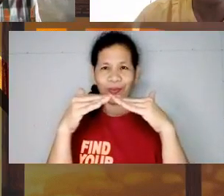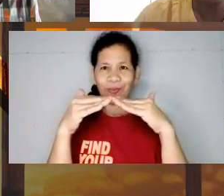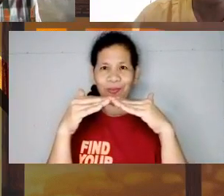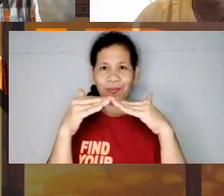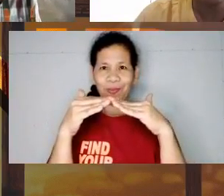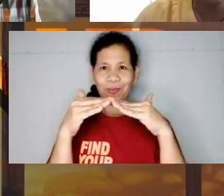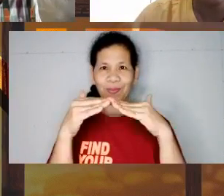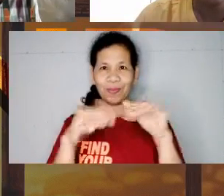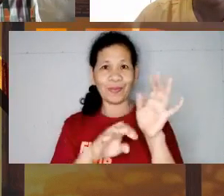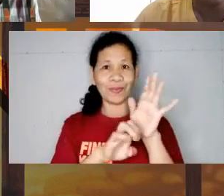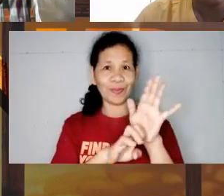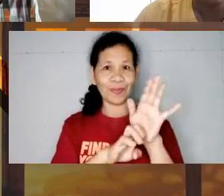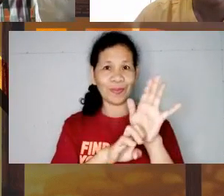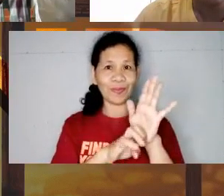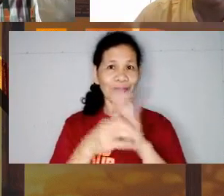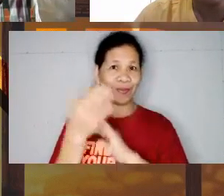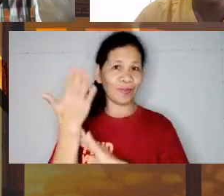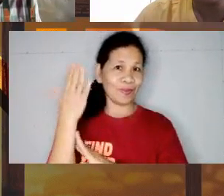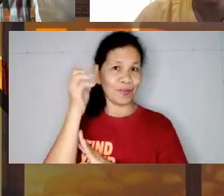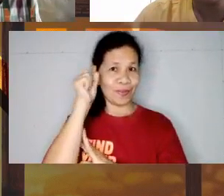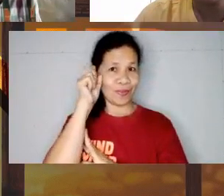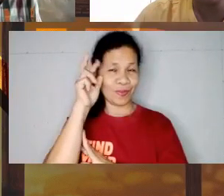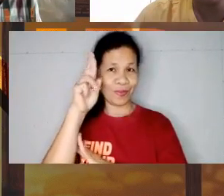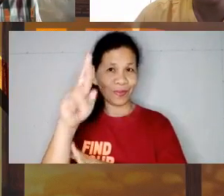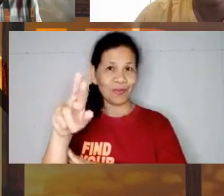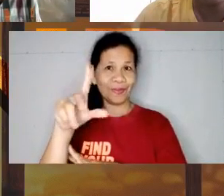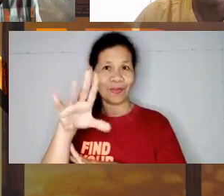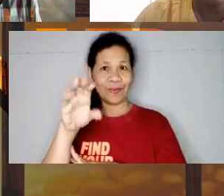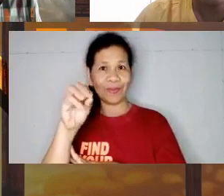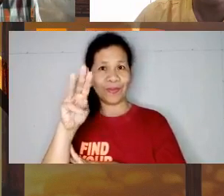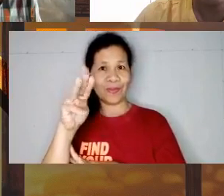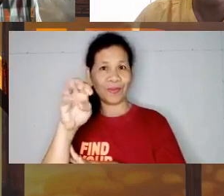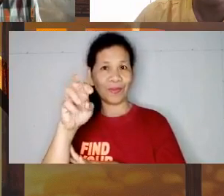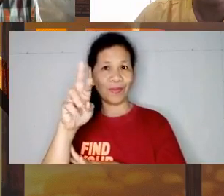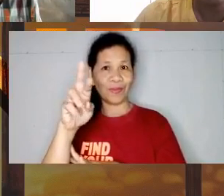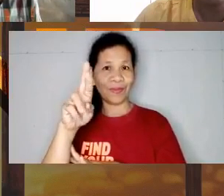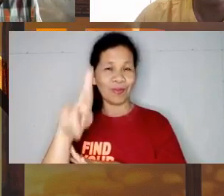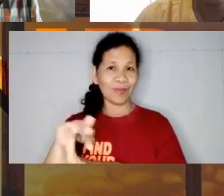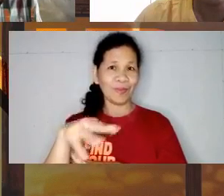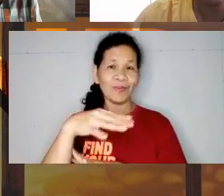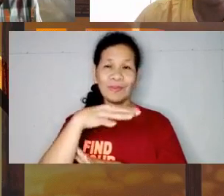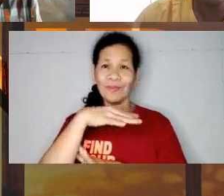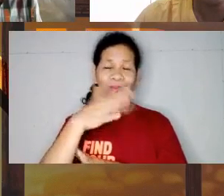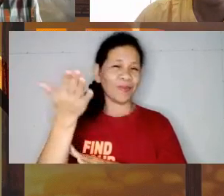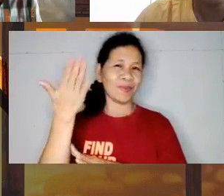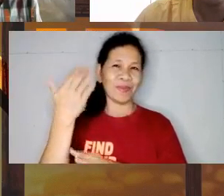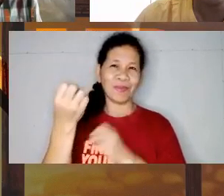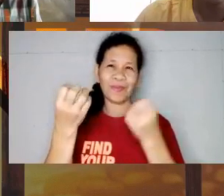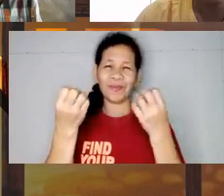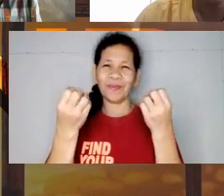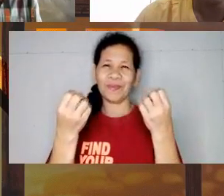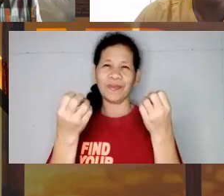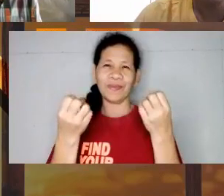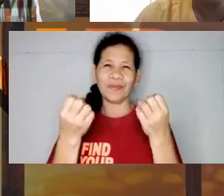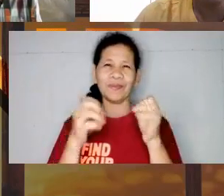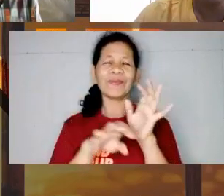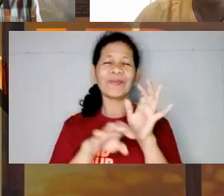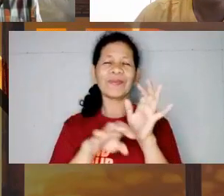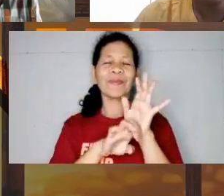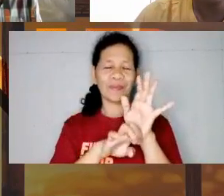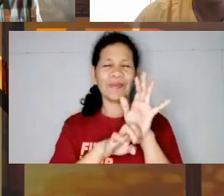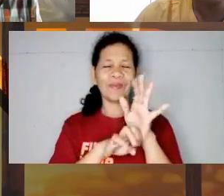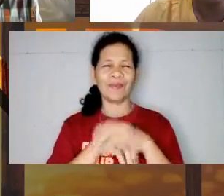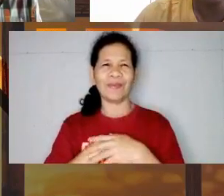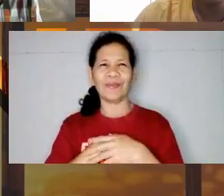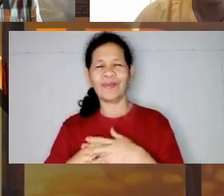nagbigay ng halimbawa si Sir Leomer, si na Mother Teresa, yung ibang mga kilalang mga philanthropist. Eh, nakakahanga